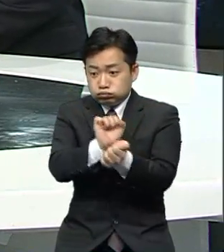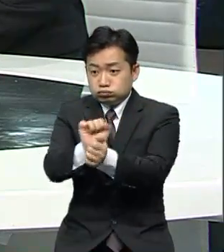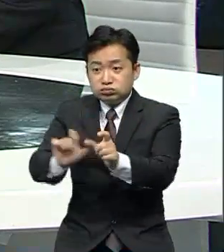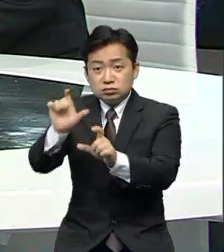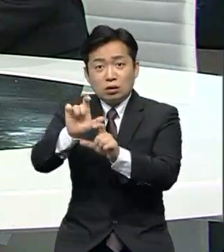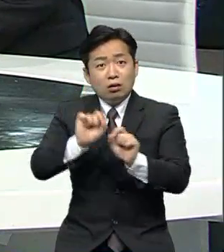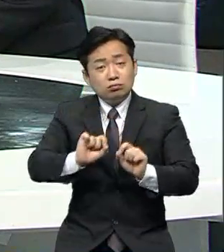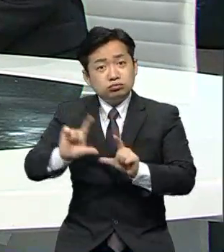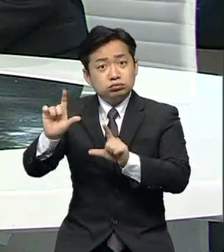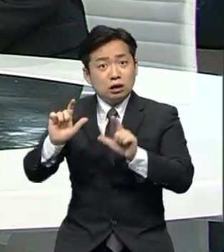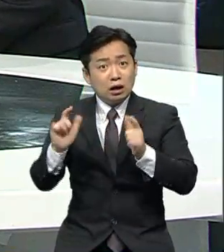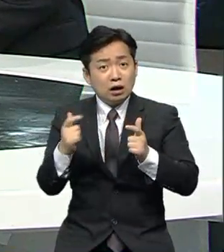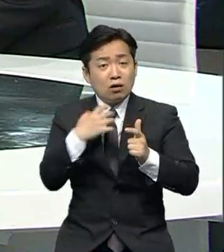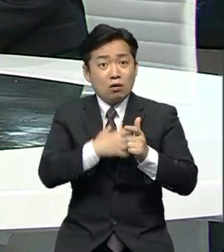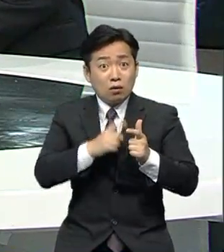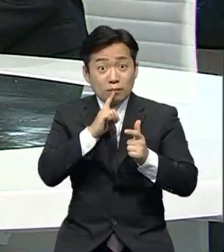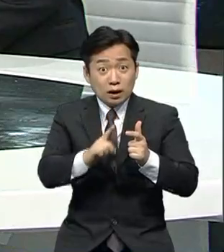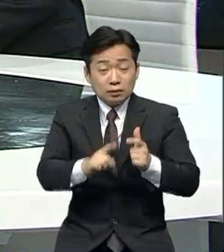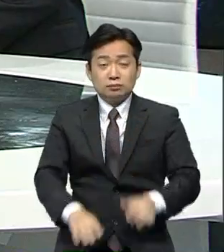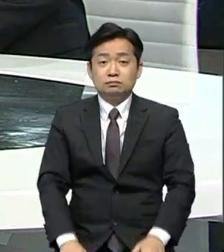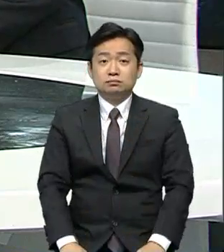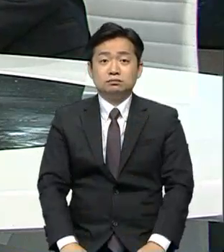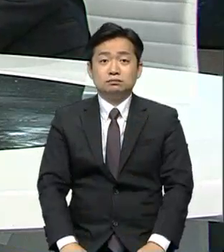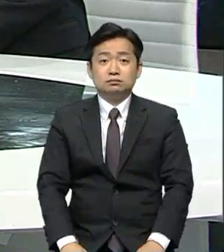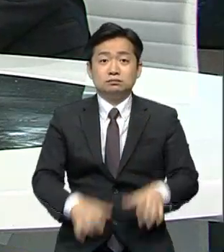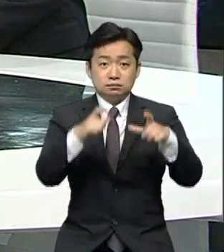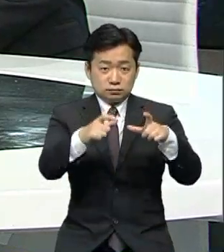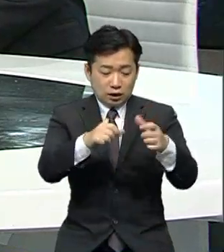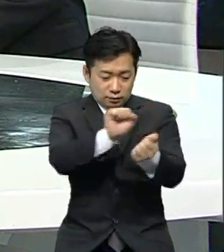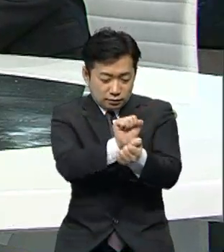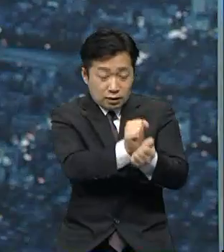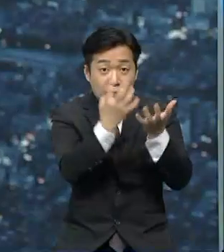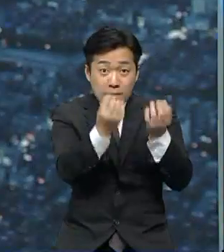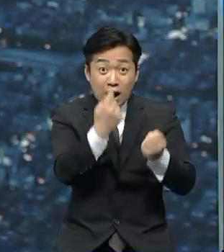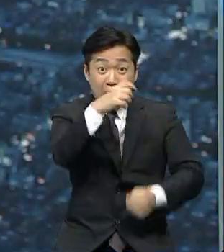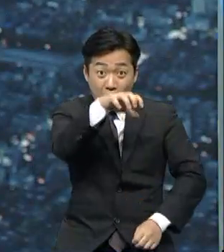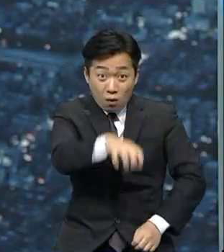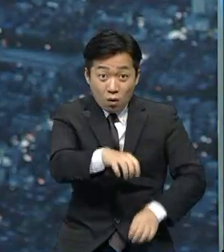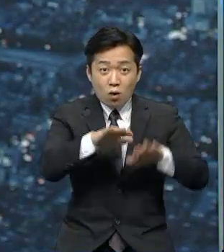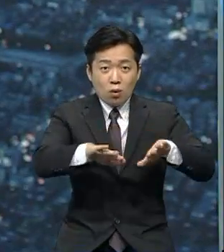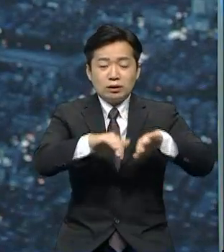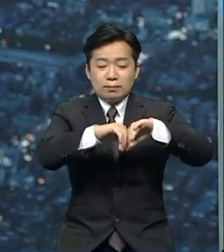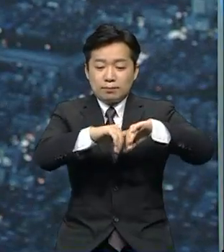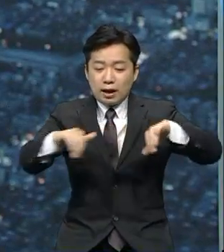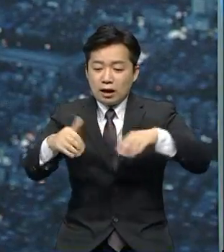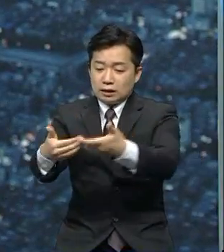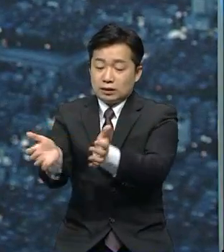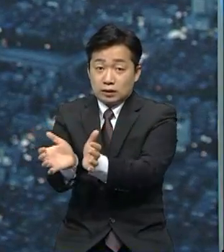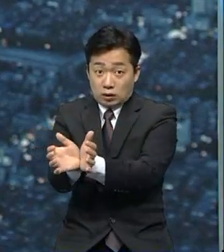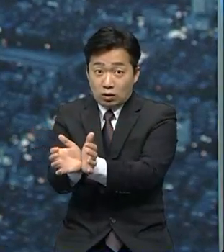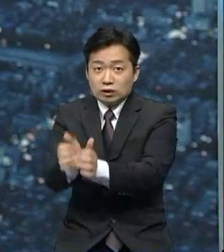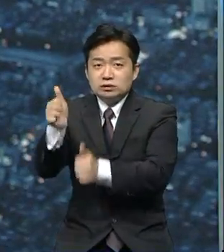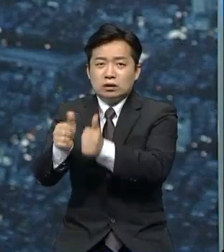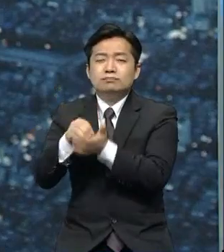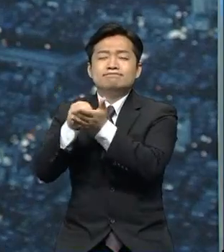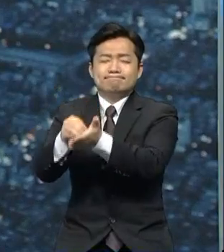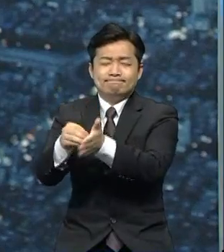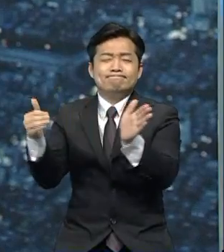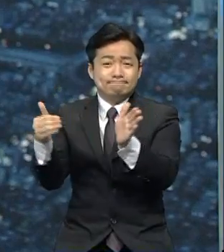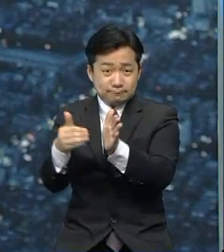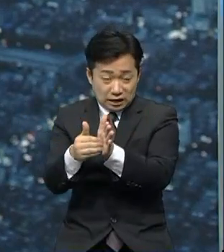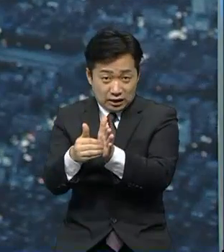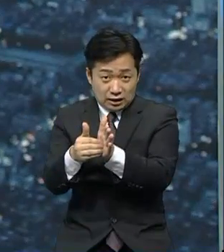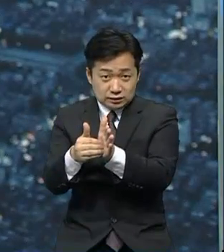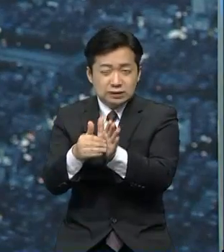있는데 어떻습니까? 네, 집단 감염이 발생한 학원의 응시생들을 오늘 별도로 마련된 시험장에서 시험을 치르긴 했습니다.